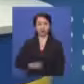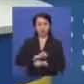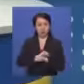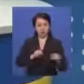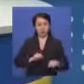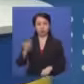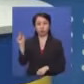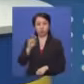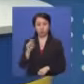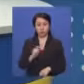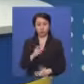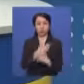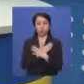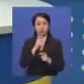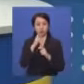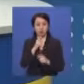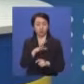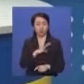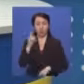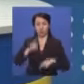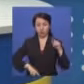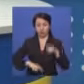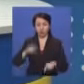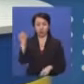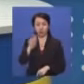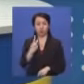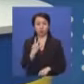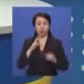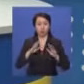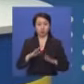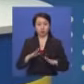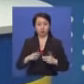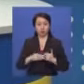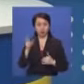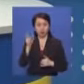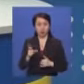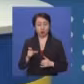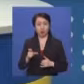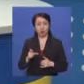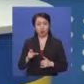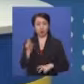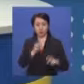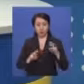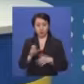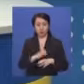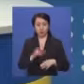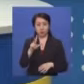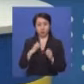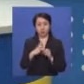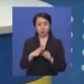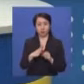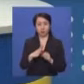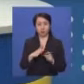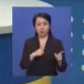За боевые заслуги посмертно наградили орденом Отечественной войны второй степени нашего земляка, рядового разведывательной роты